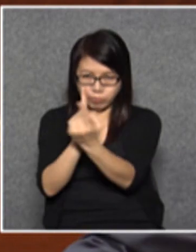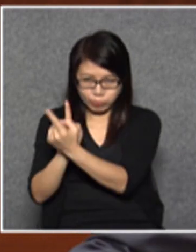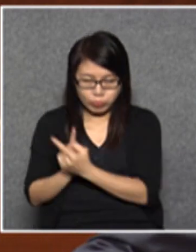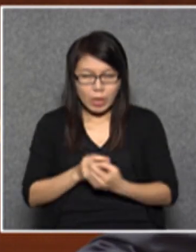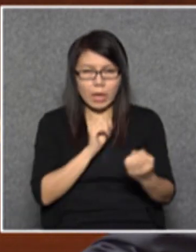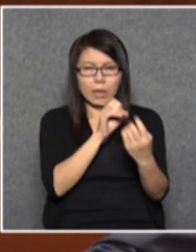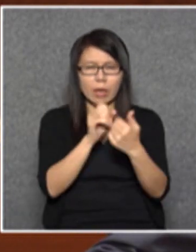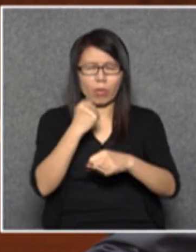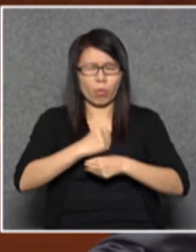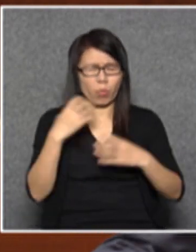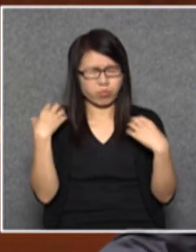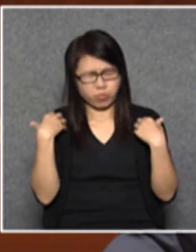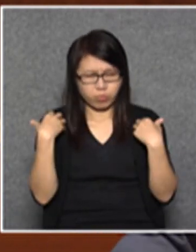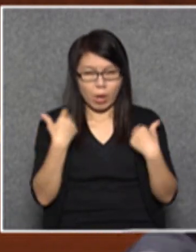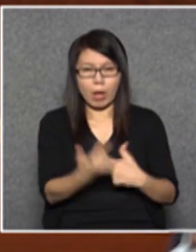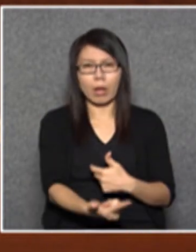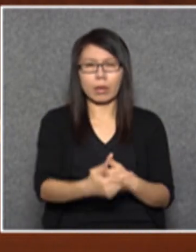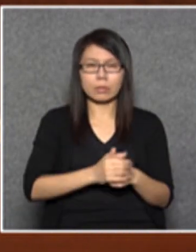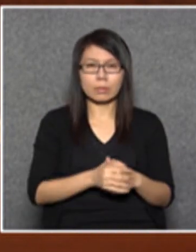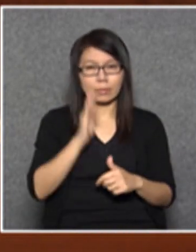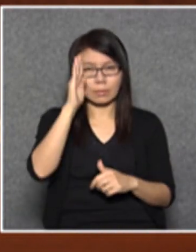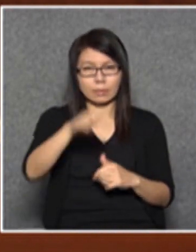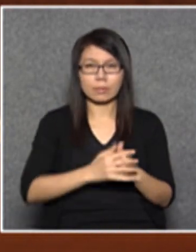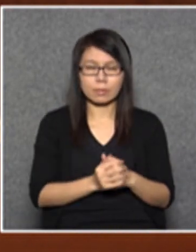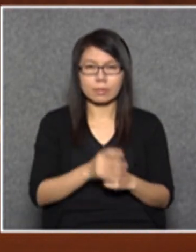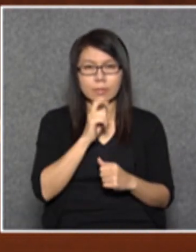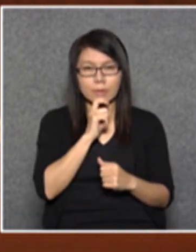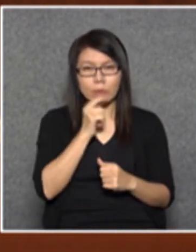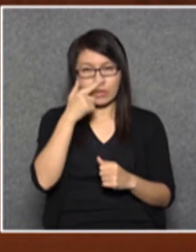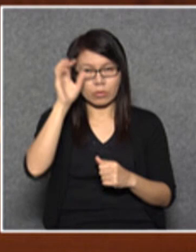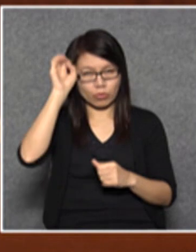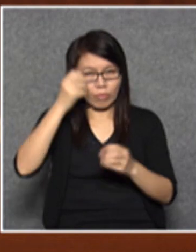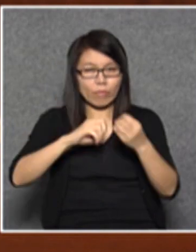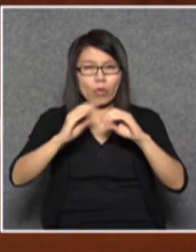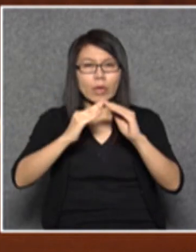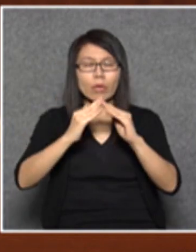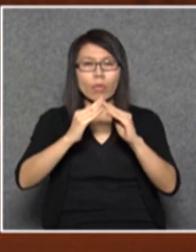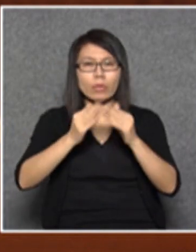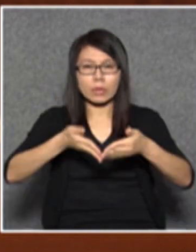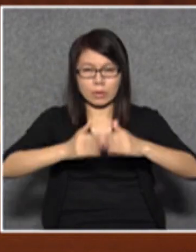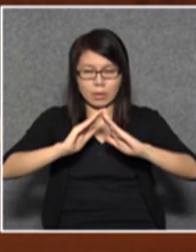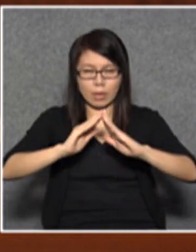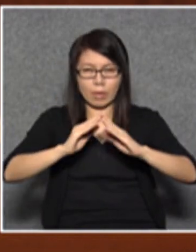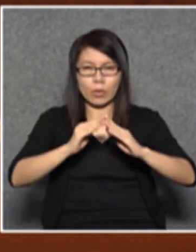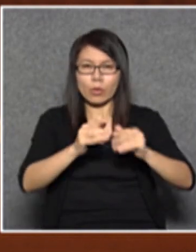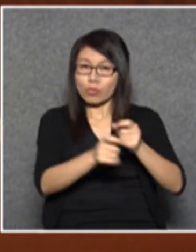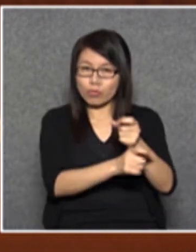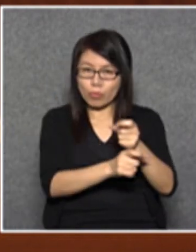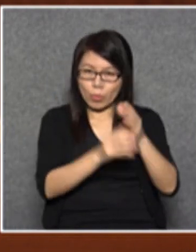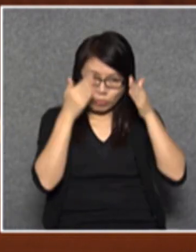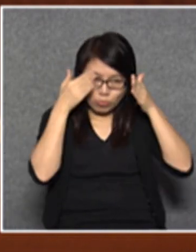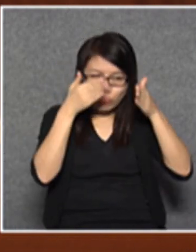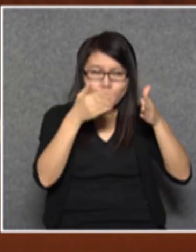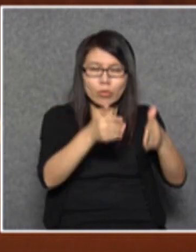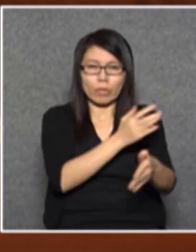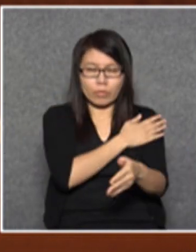量非常大。我希望呢有了一個創新的科技局之後，商務及經濟局可以更加專注去做這些